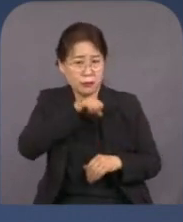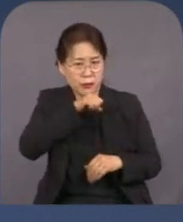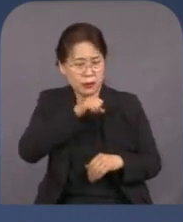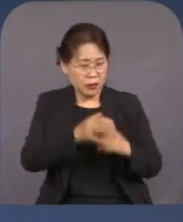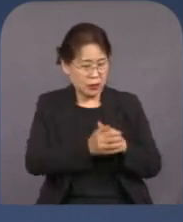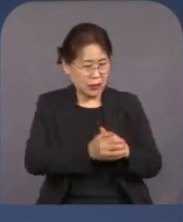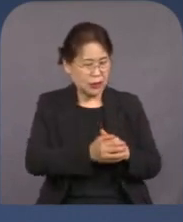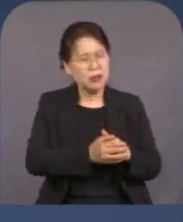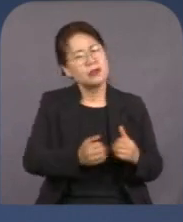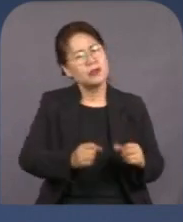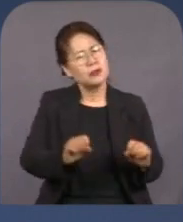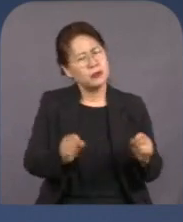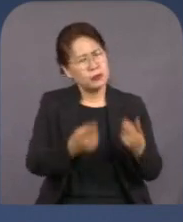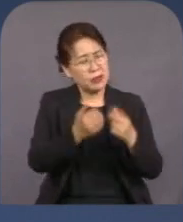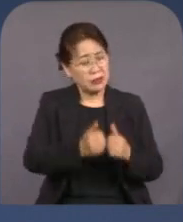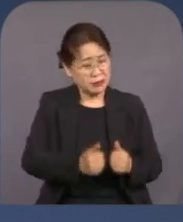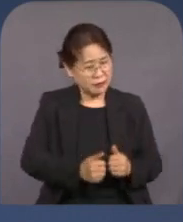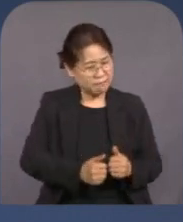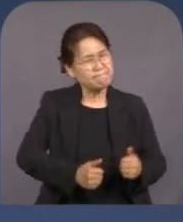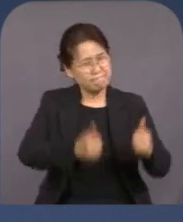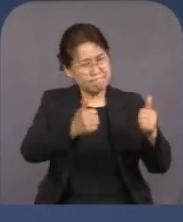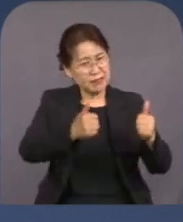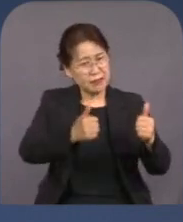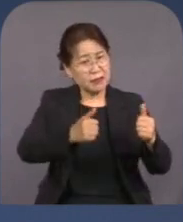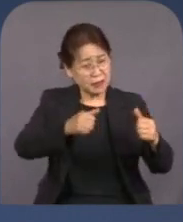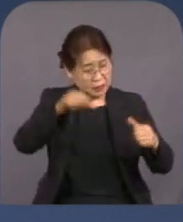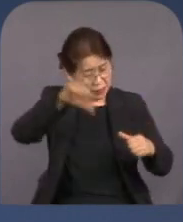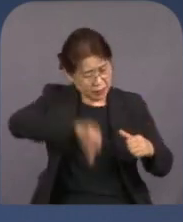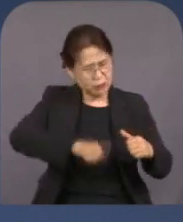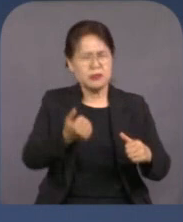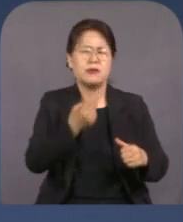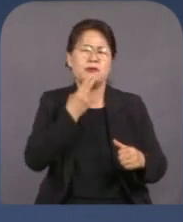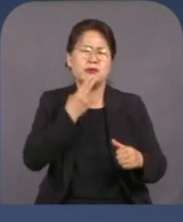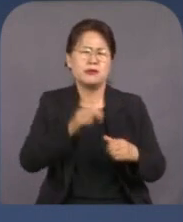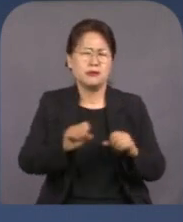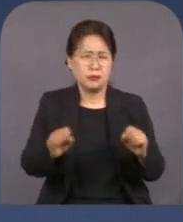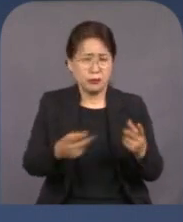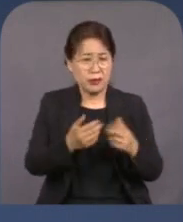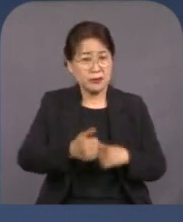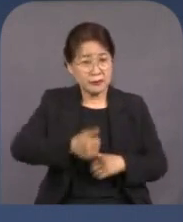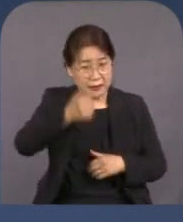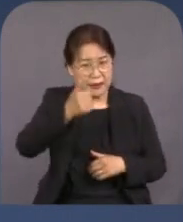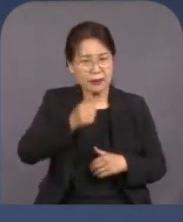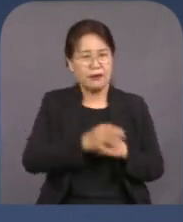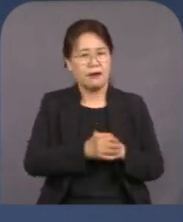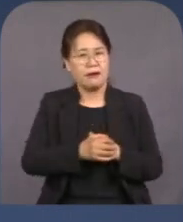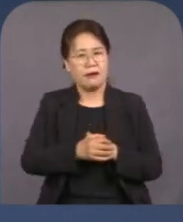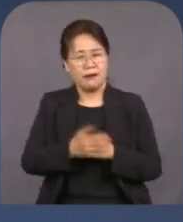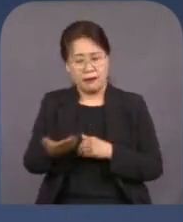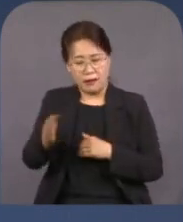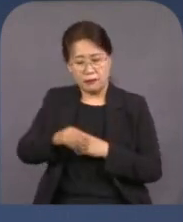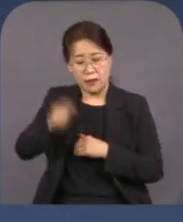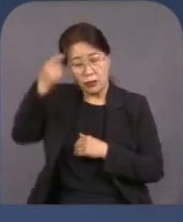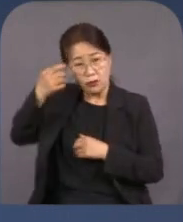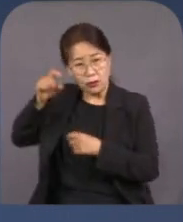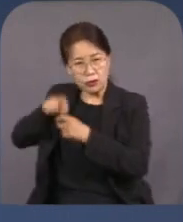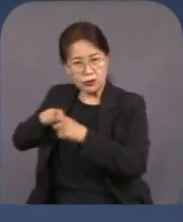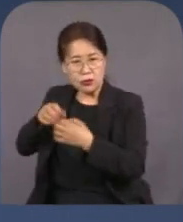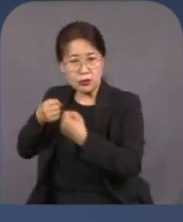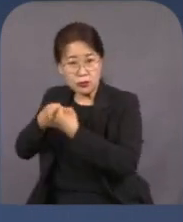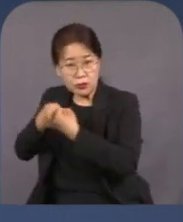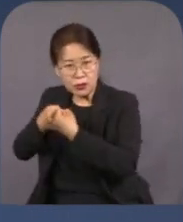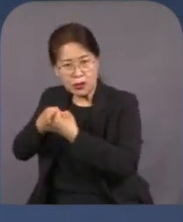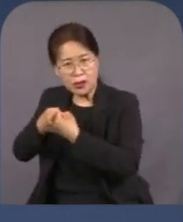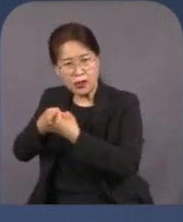우리 그냥 무승부로 하자 이렇게 끝날 수도 있어요 그런데 영적인 전쟁은요 결코